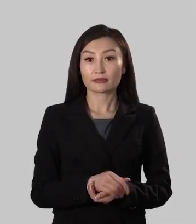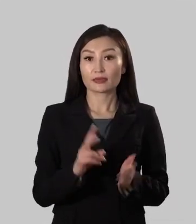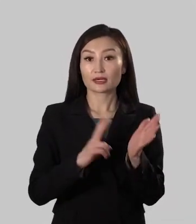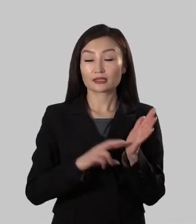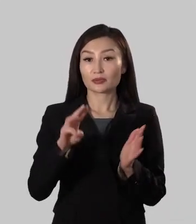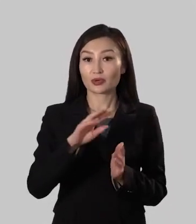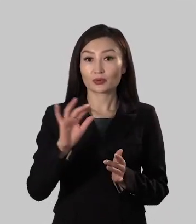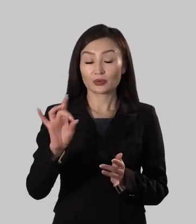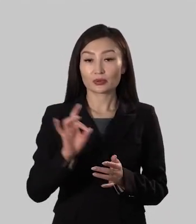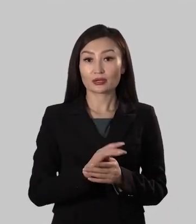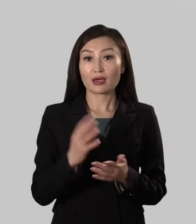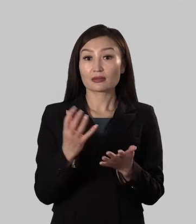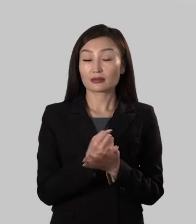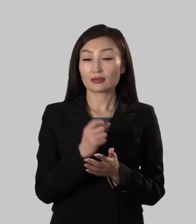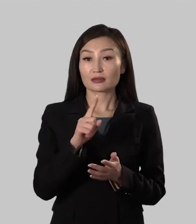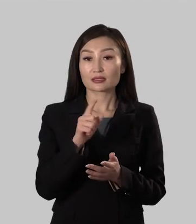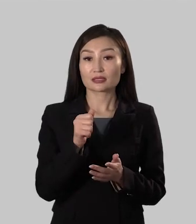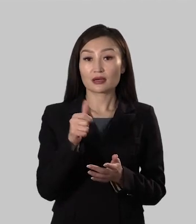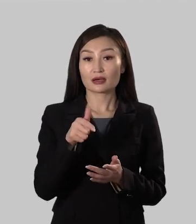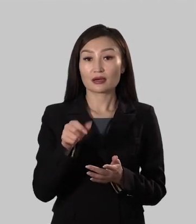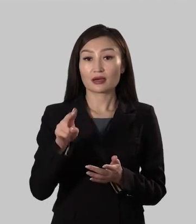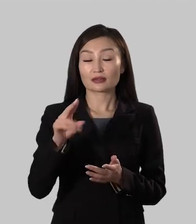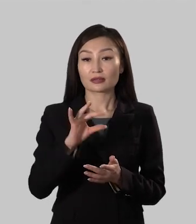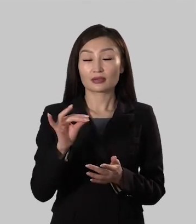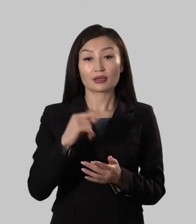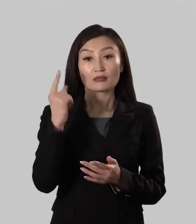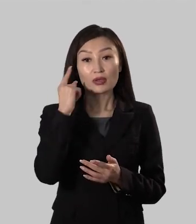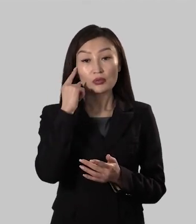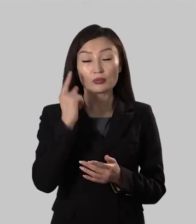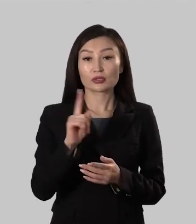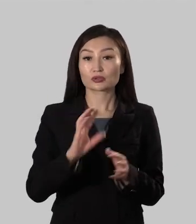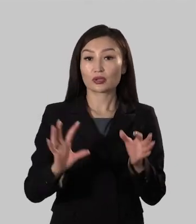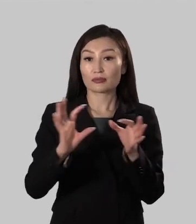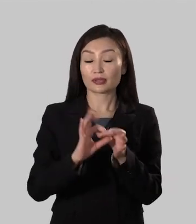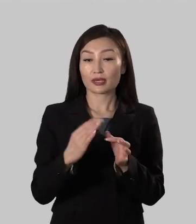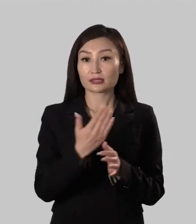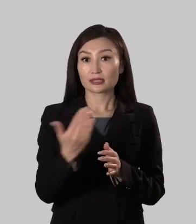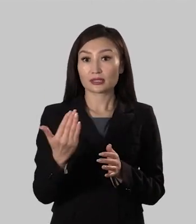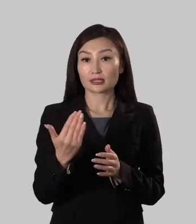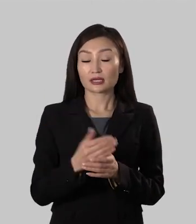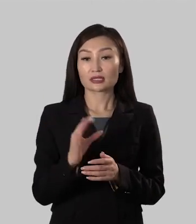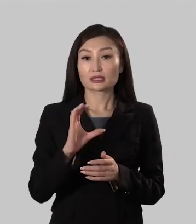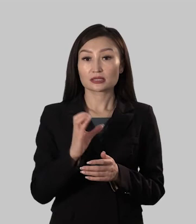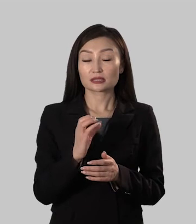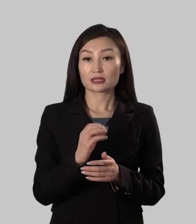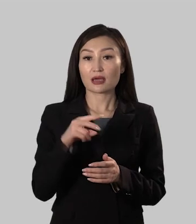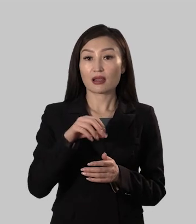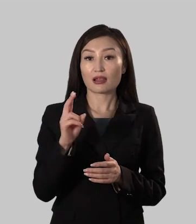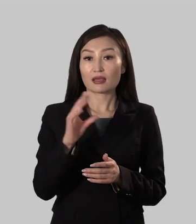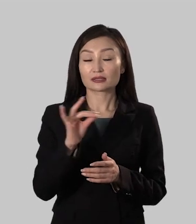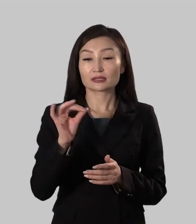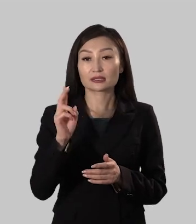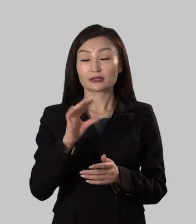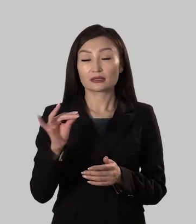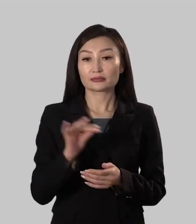Седьмой тур. Отгадайте загадки и подумайте, что объединяет их разгадки с точки зрения лексики.